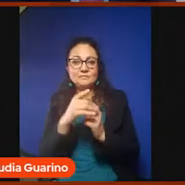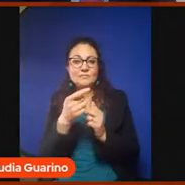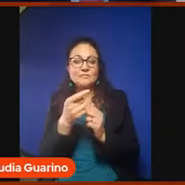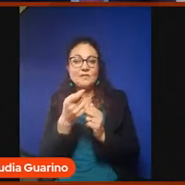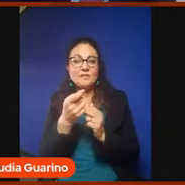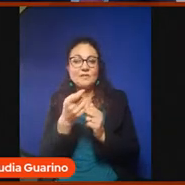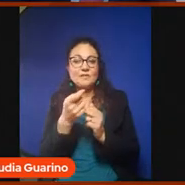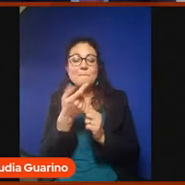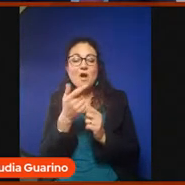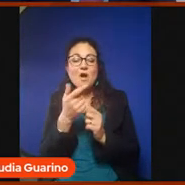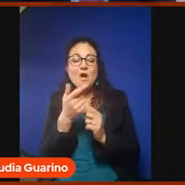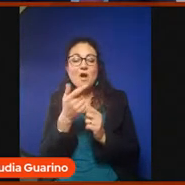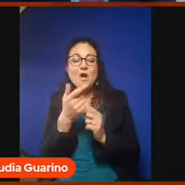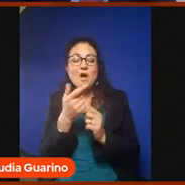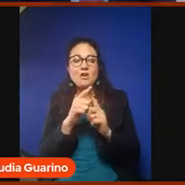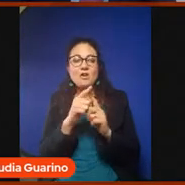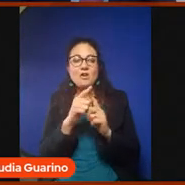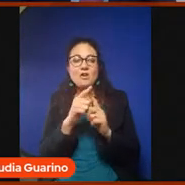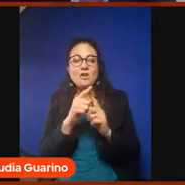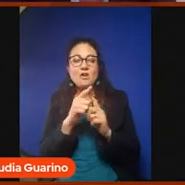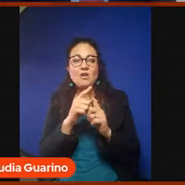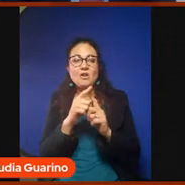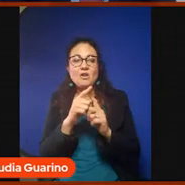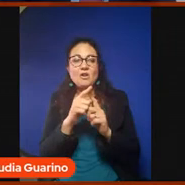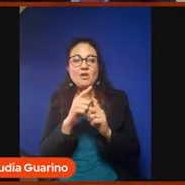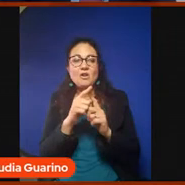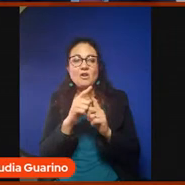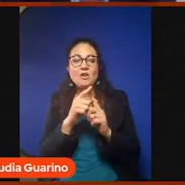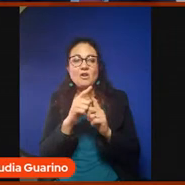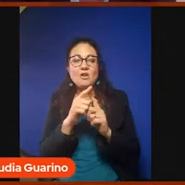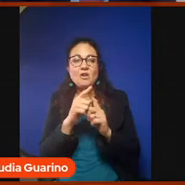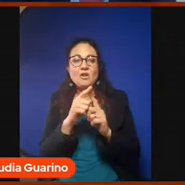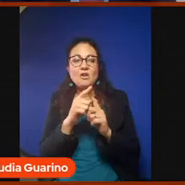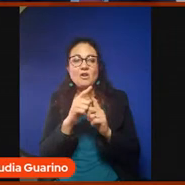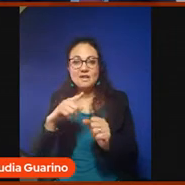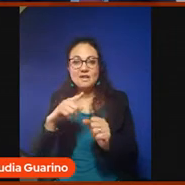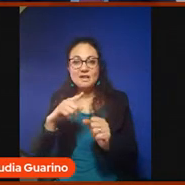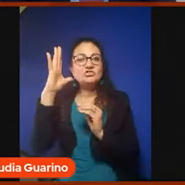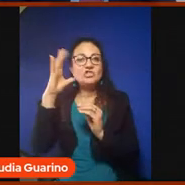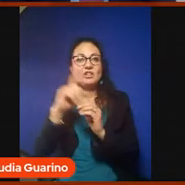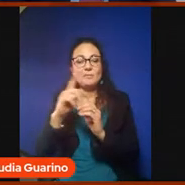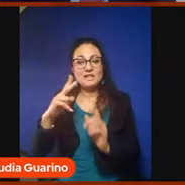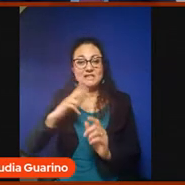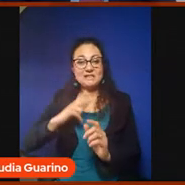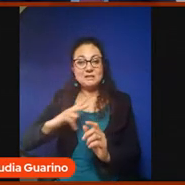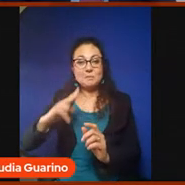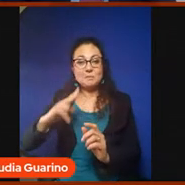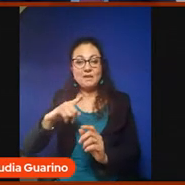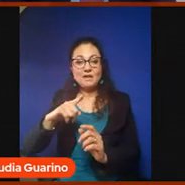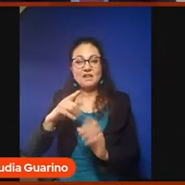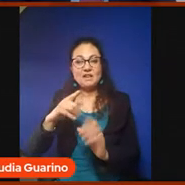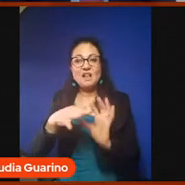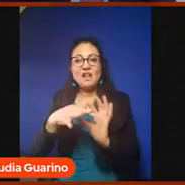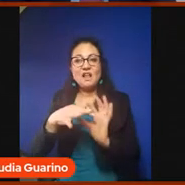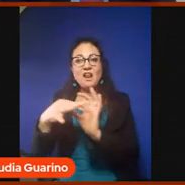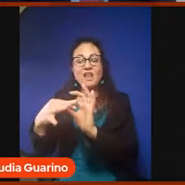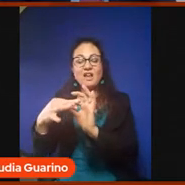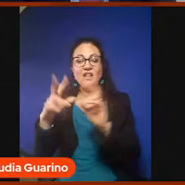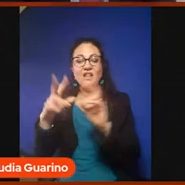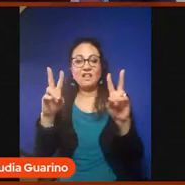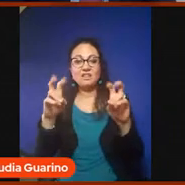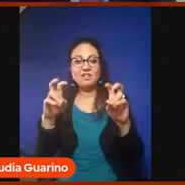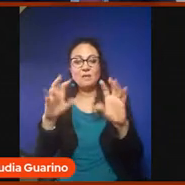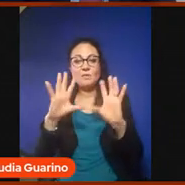sul concetto di speranza legata ai temi, ai valori che voi avete enunciato, si può